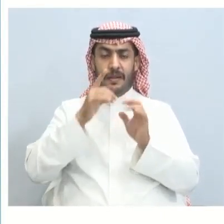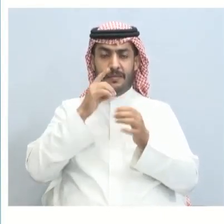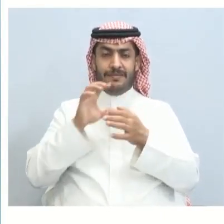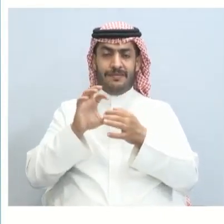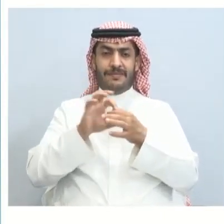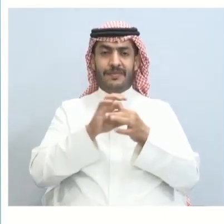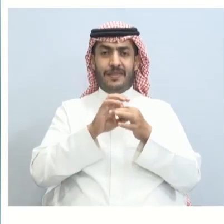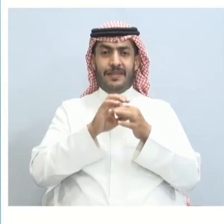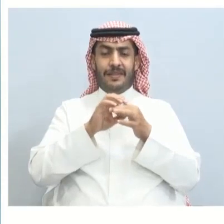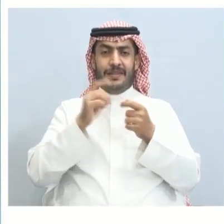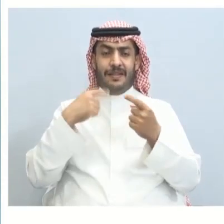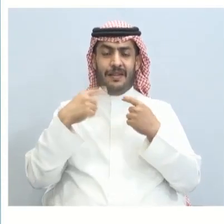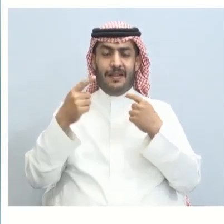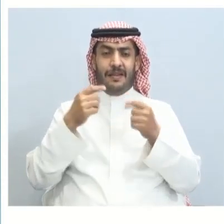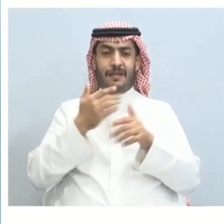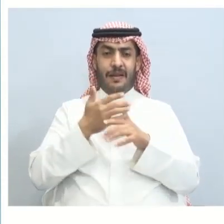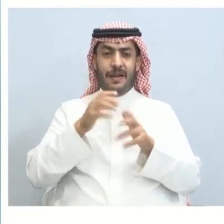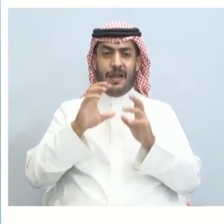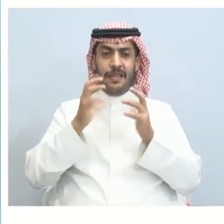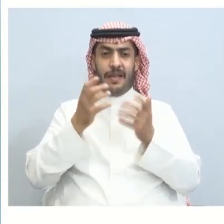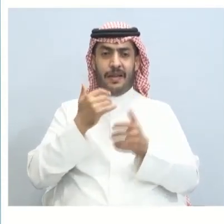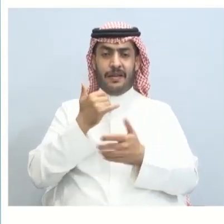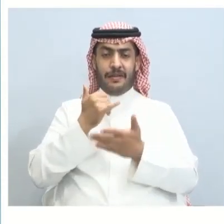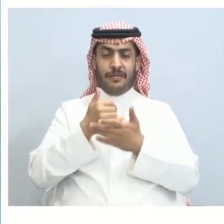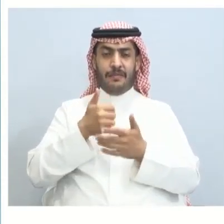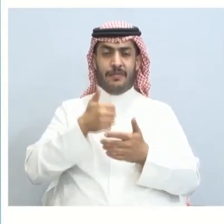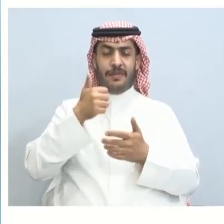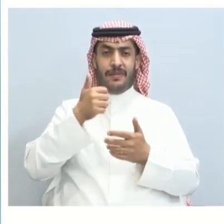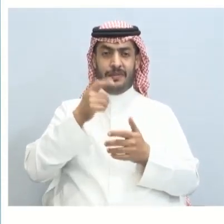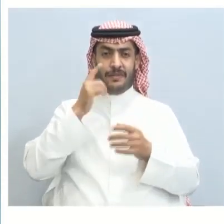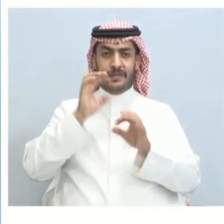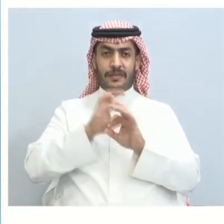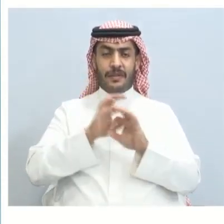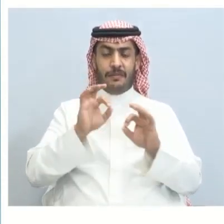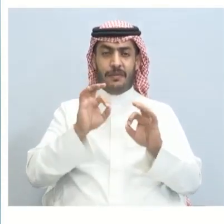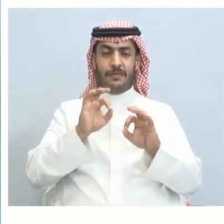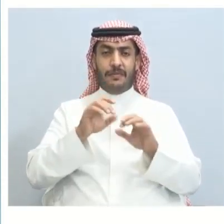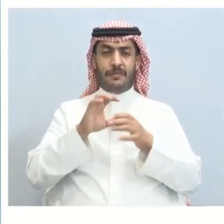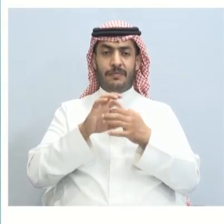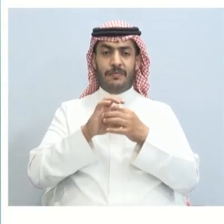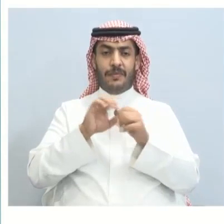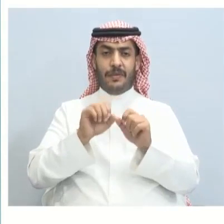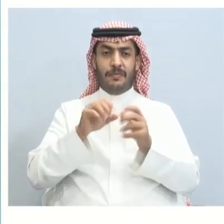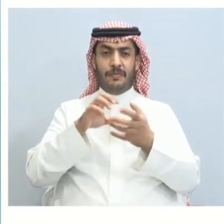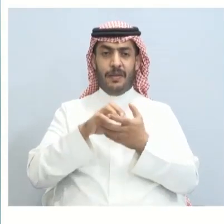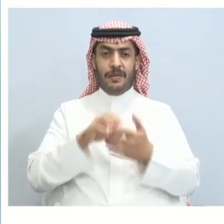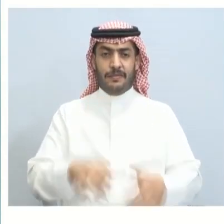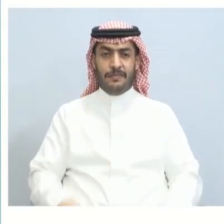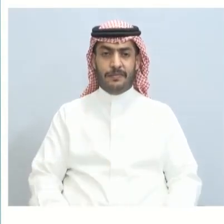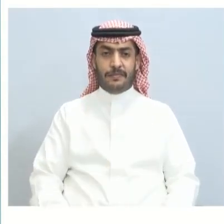بدوره انه ينجح العمل الاداري اذا لابد ان يكون لديه التصور ولديه القدره على التعامل مع هذه